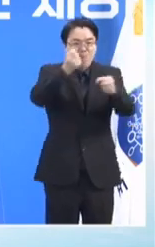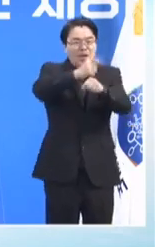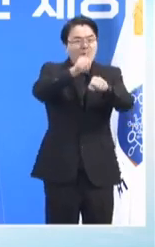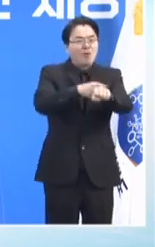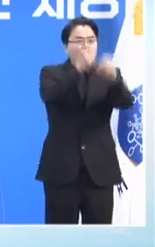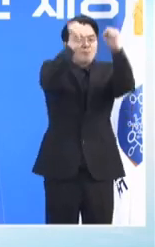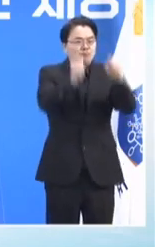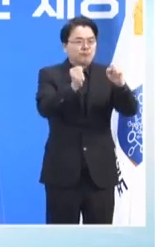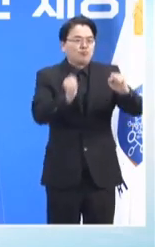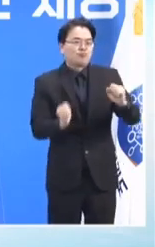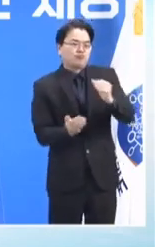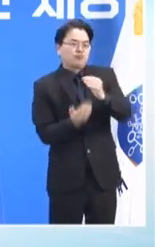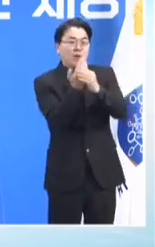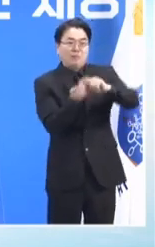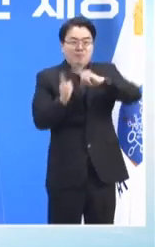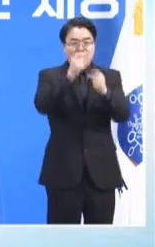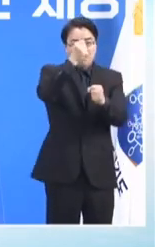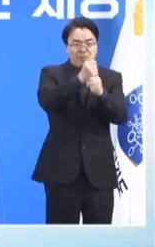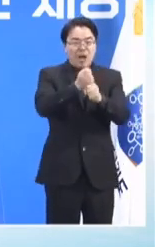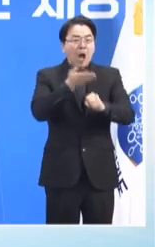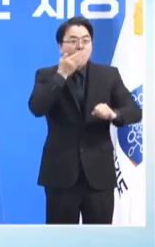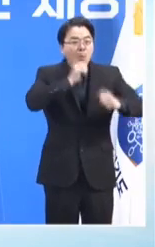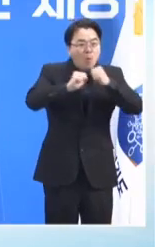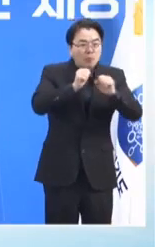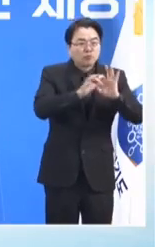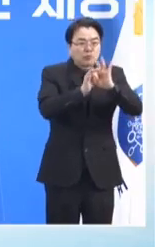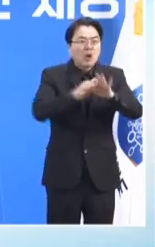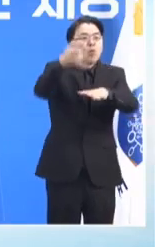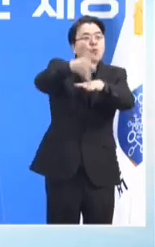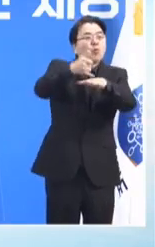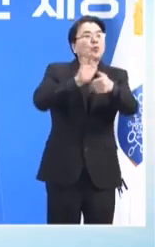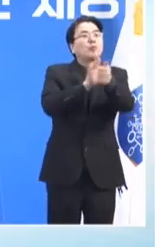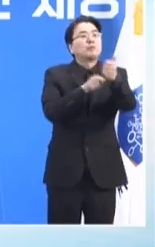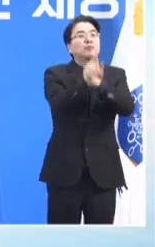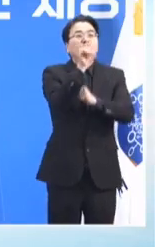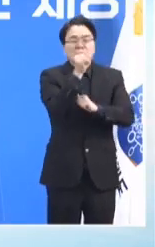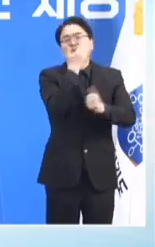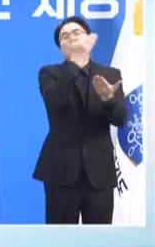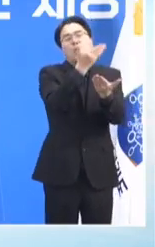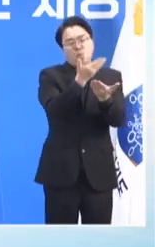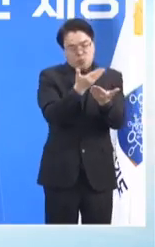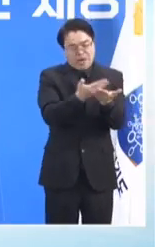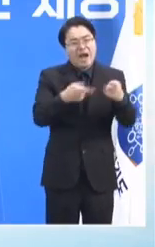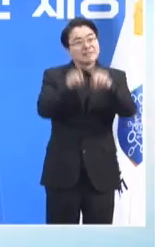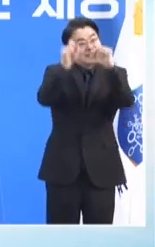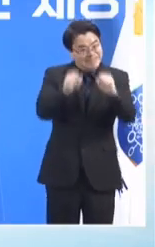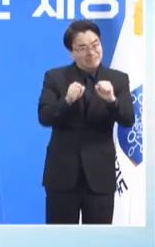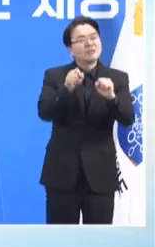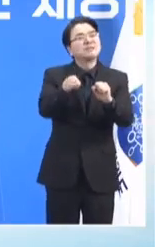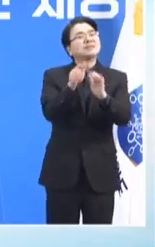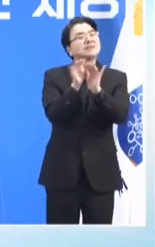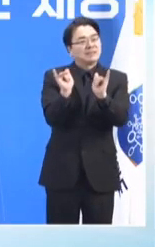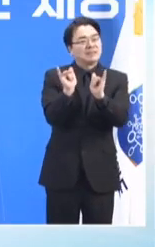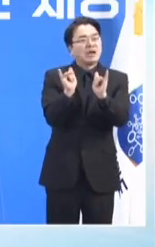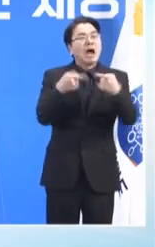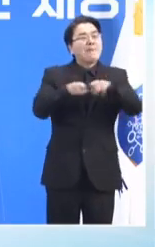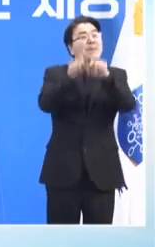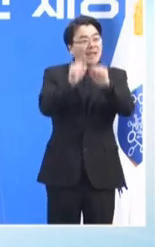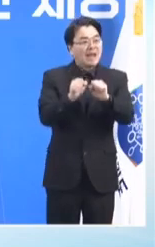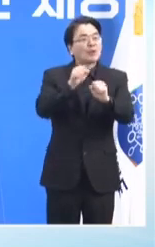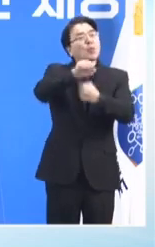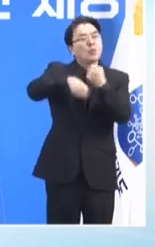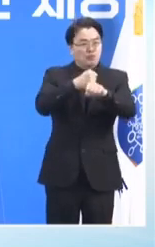유지, 소생시키며 각종 먹이활동으로 경작에도 도움을 주는 소중한 공존의 대상입니다.